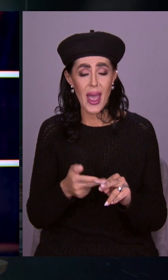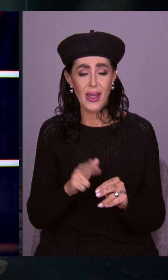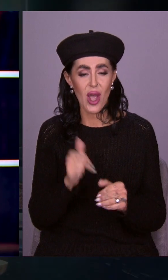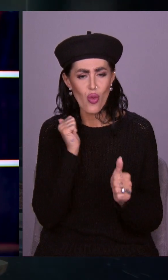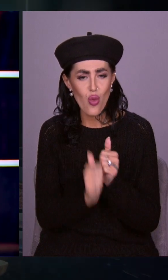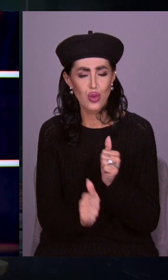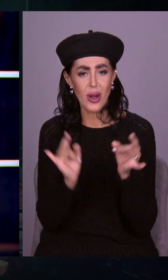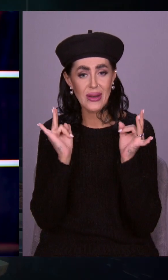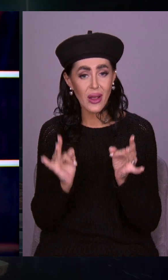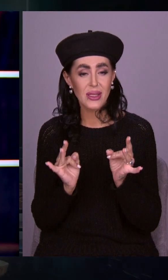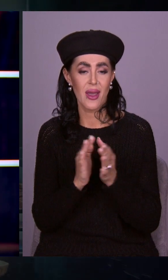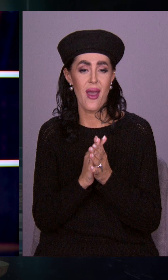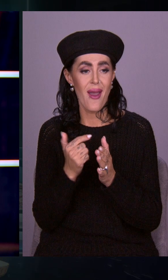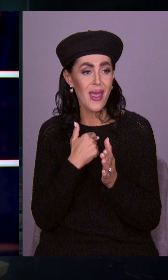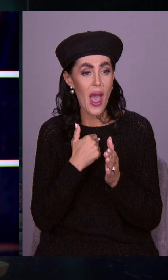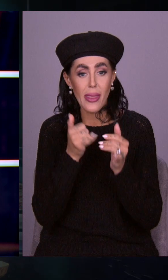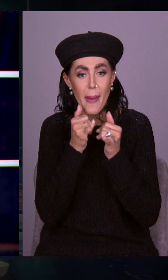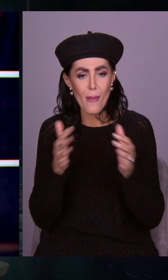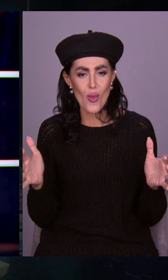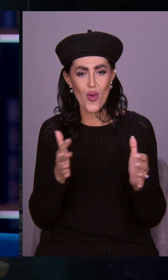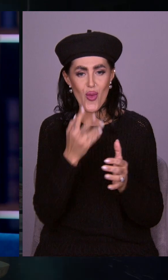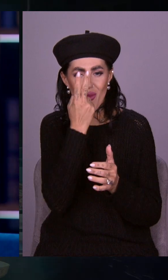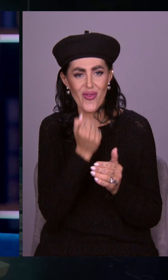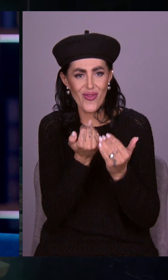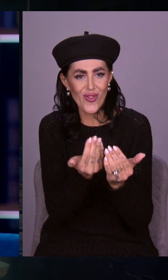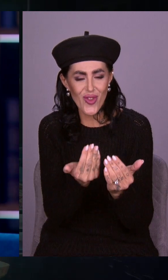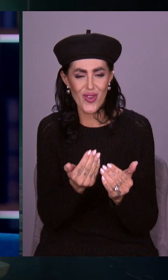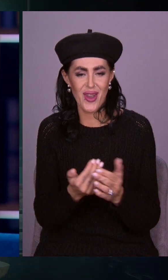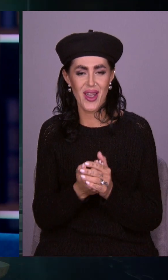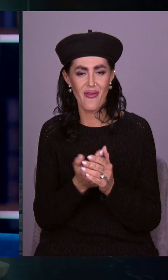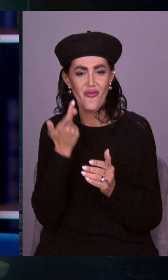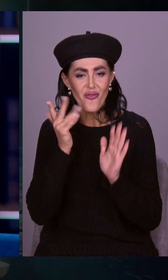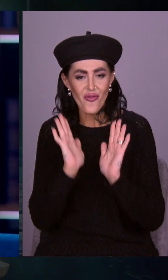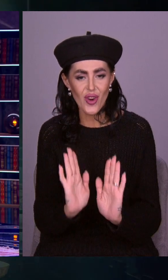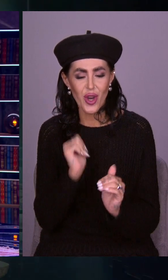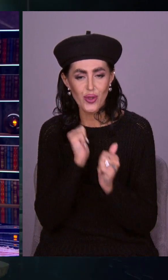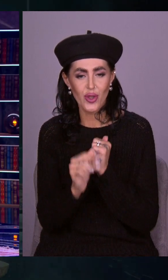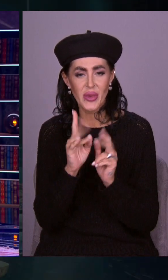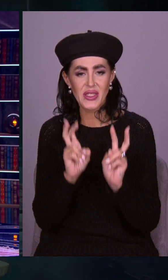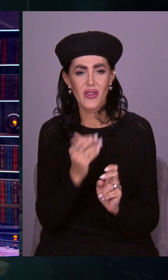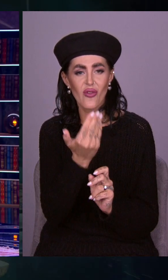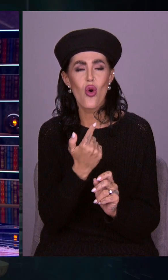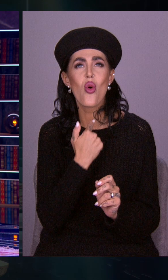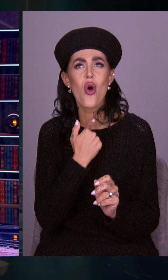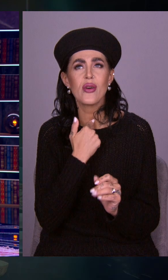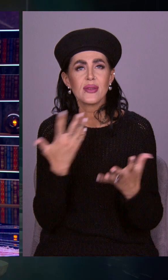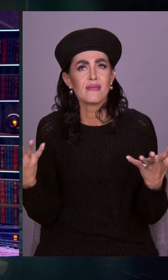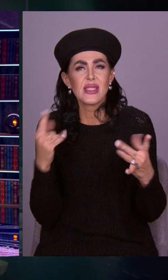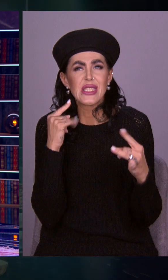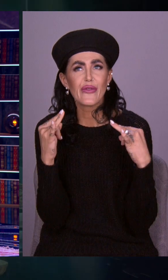разу я не могла звикнути, тому що кожного разу цей об'єм твого голосу,